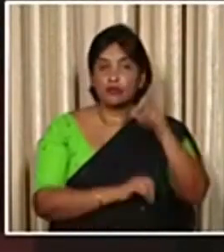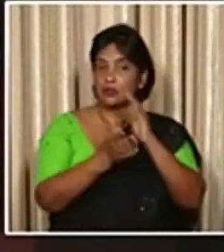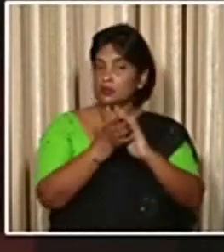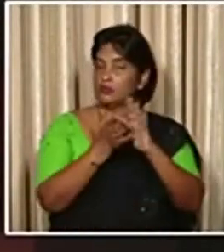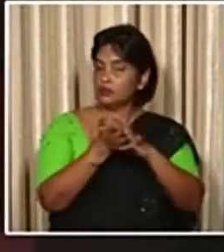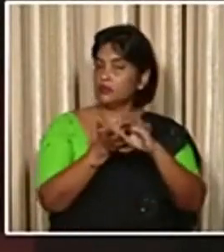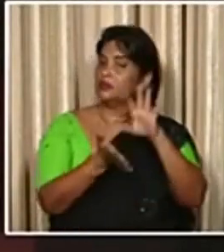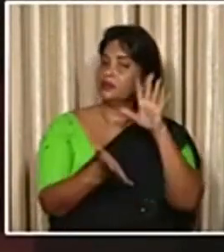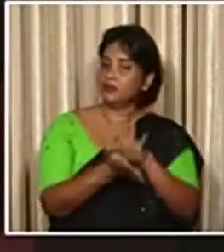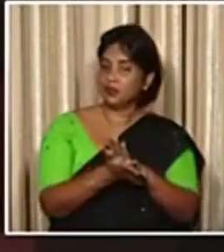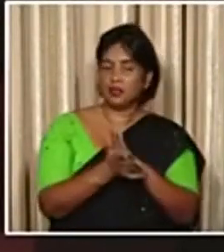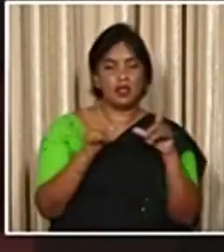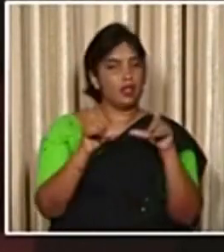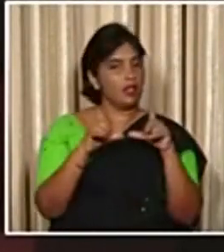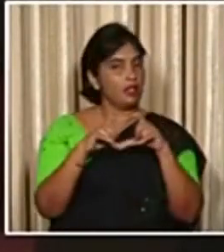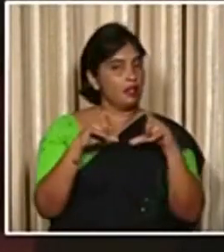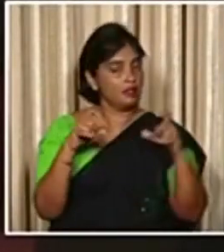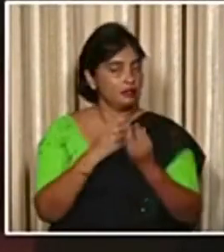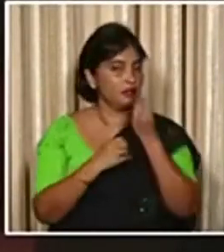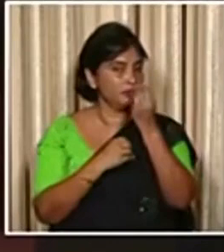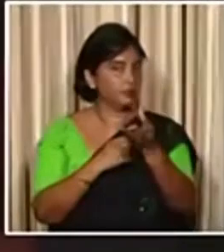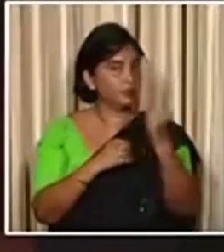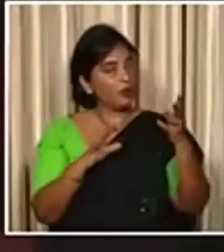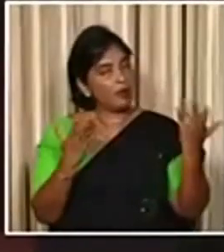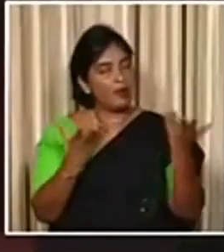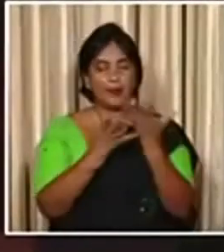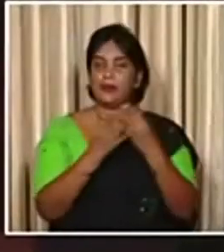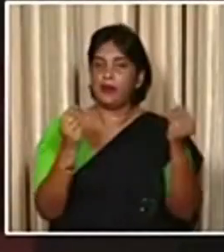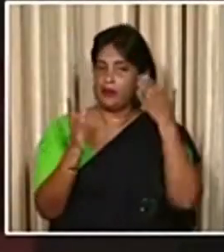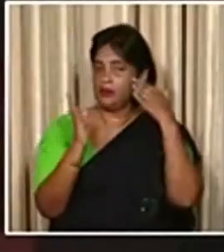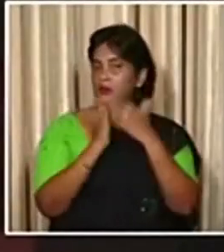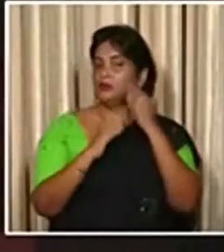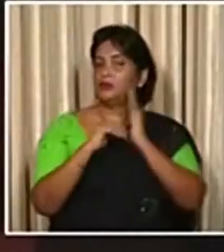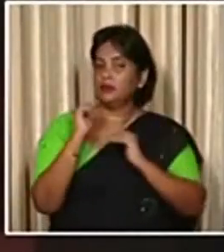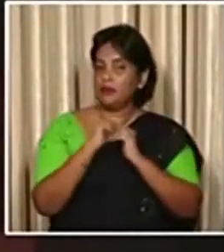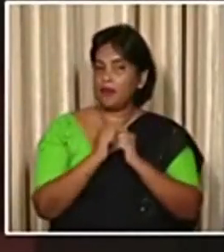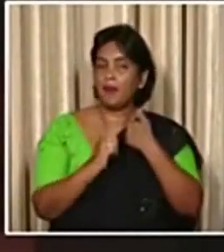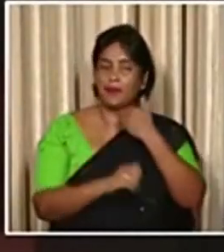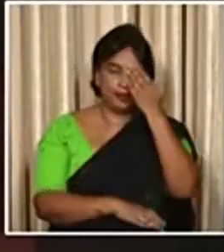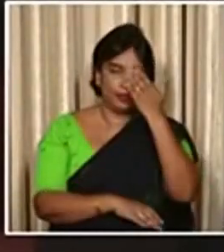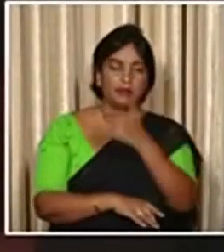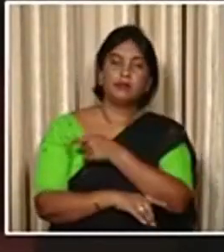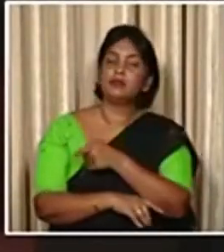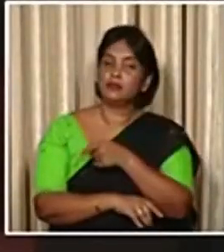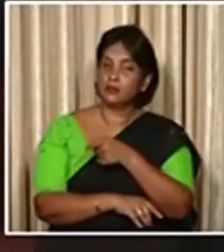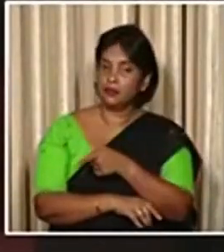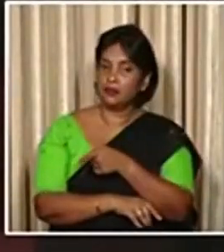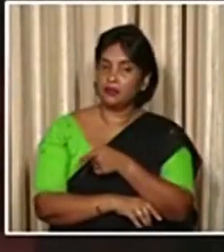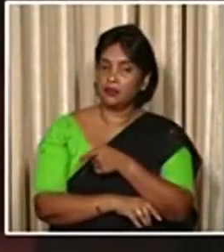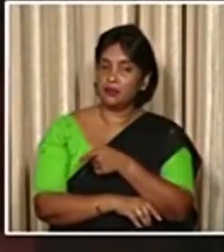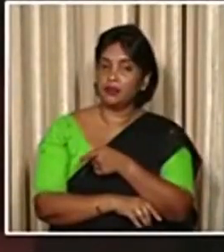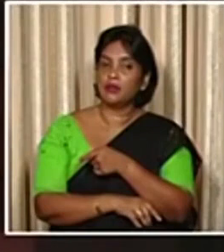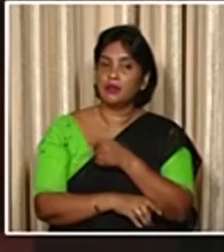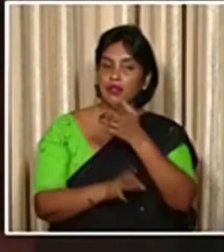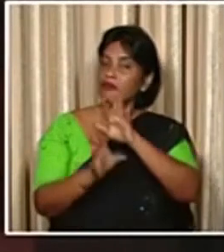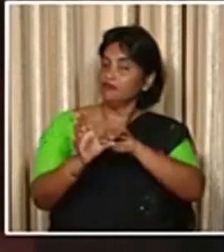යහපත තීන්දුව කරගෙන බලපත්‍ර ලබා දීම හෝ අහෝසි කිරීමේ ක්‍රියාවලියට කරුණාකරලා මේකට